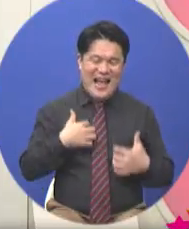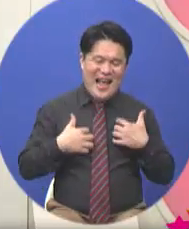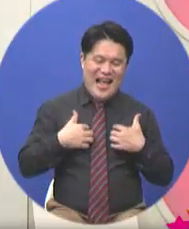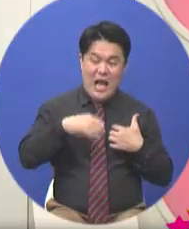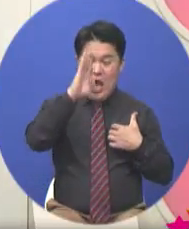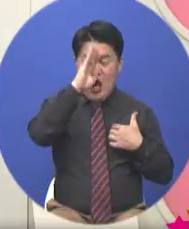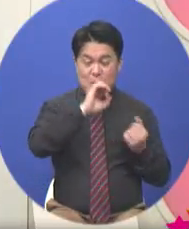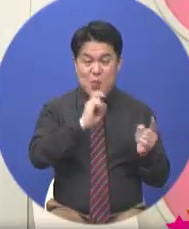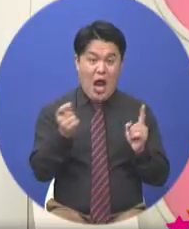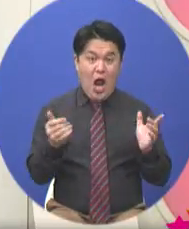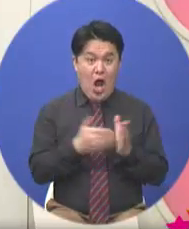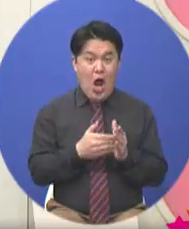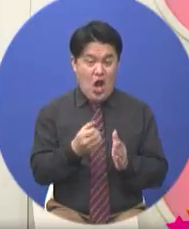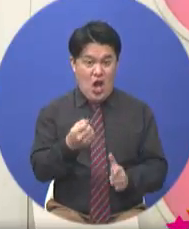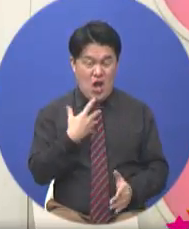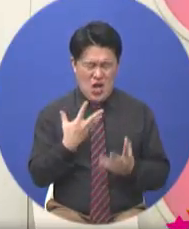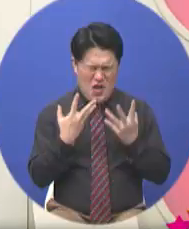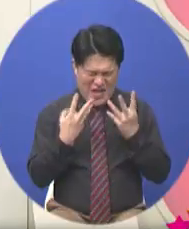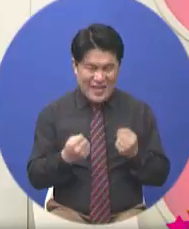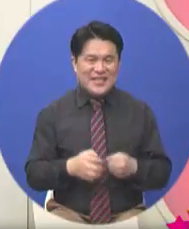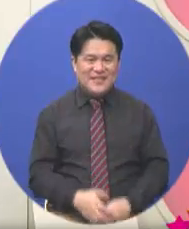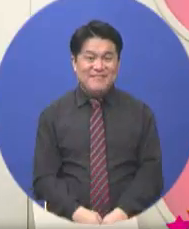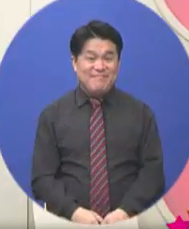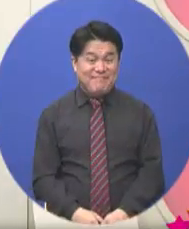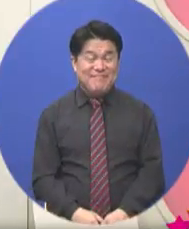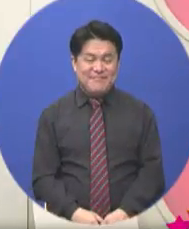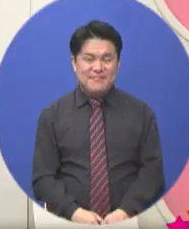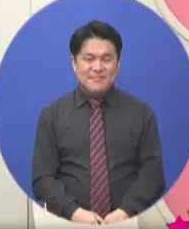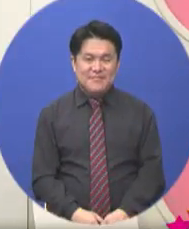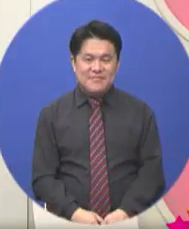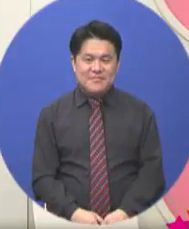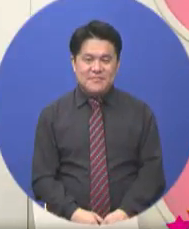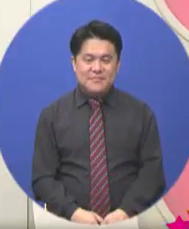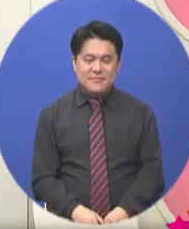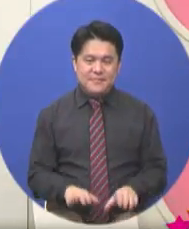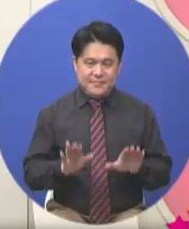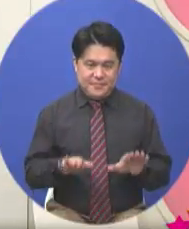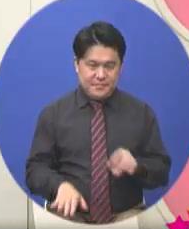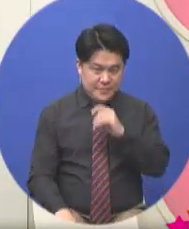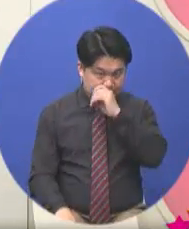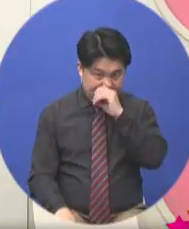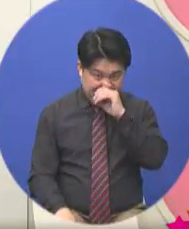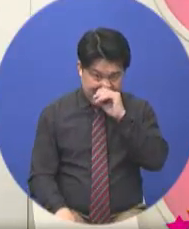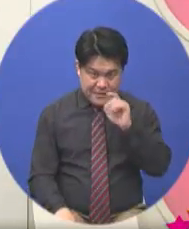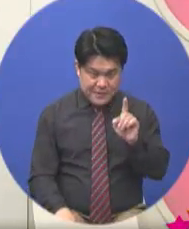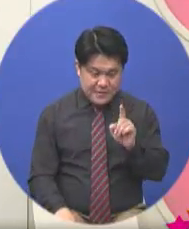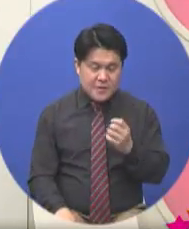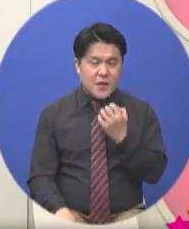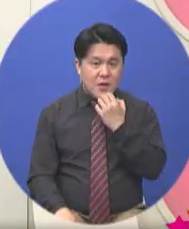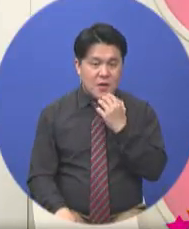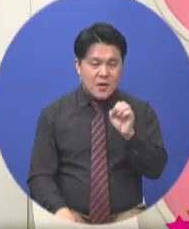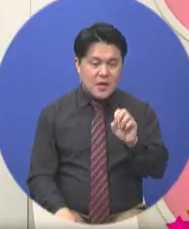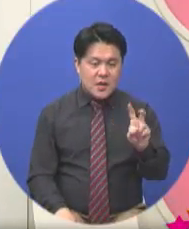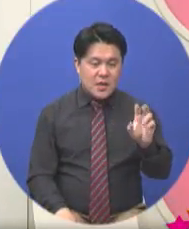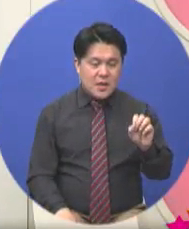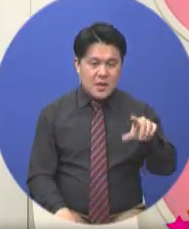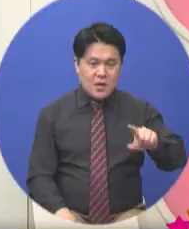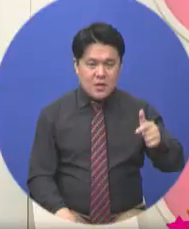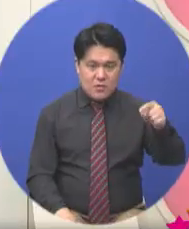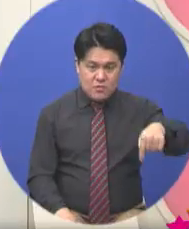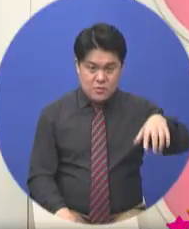병이 났다. 네, 맞아요. 많이 좋아졌다. 네. 이런 분들이 계신데 이번에는 서울 양천구의